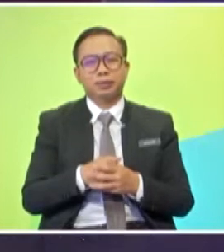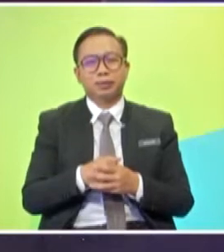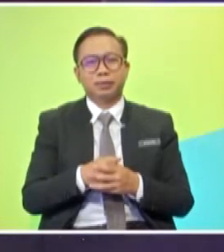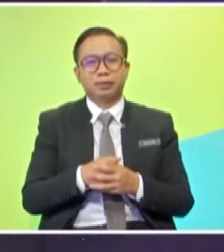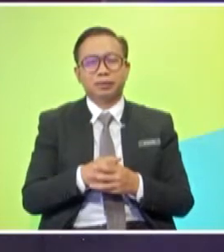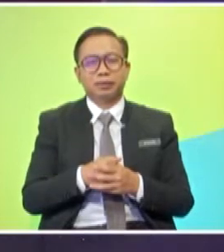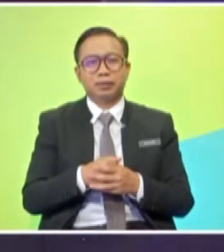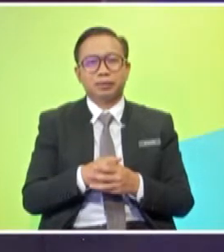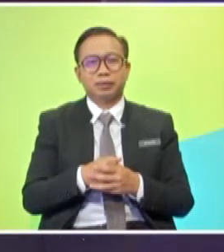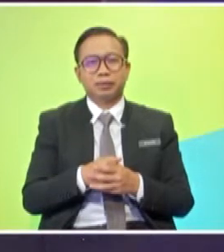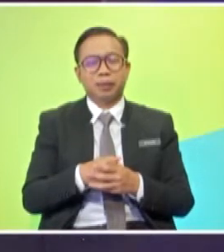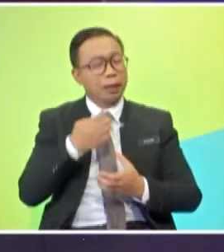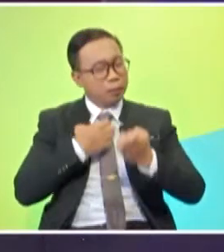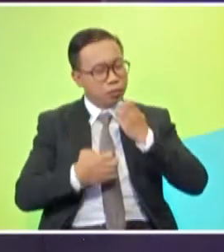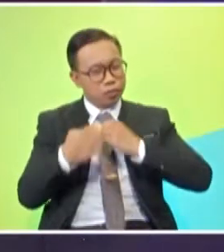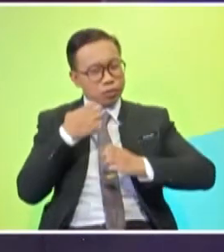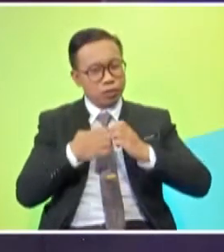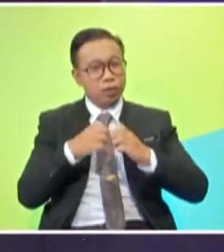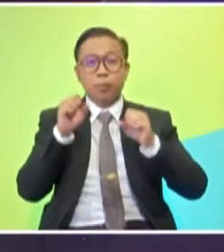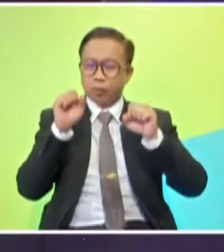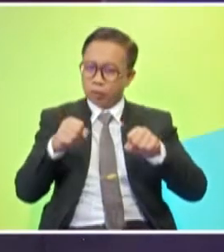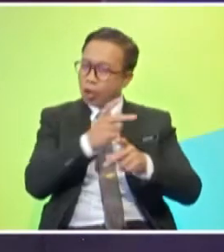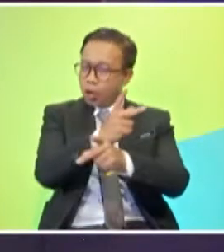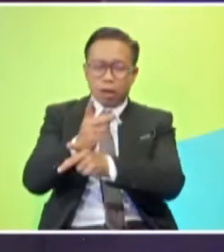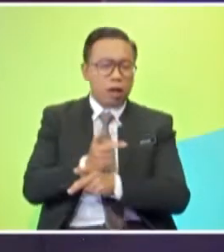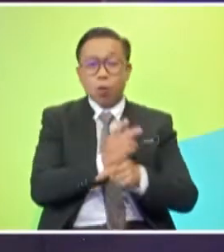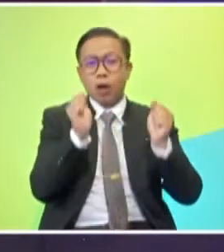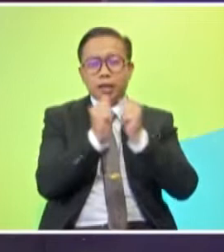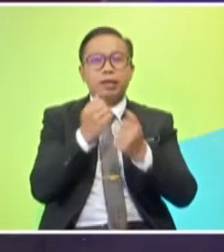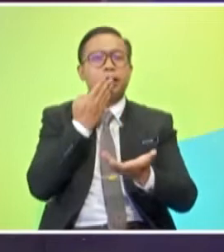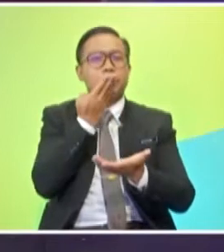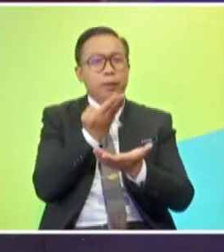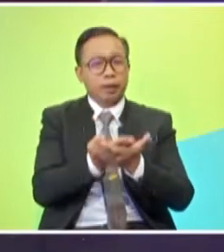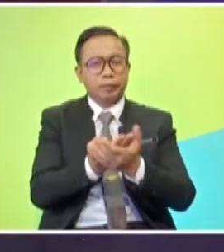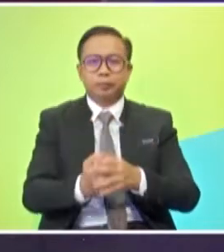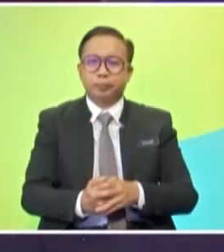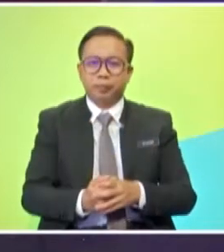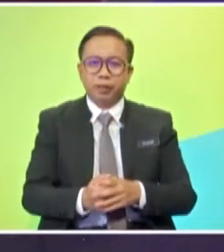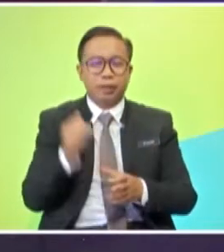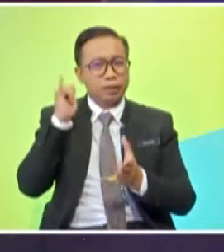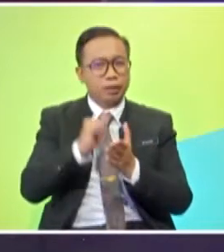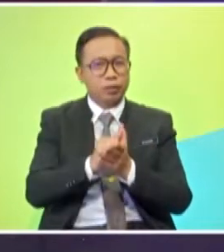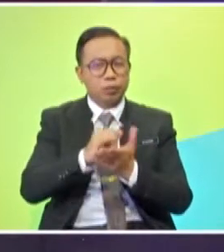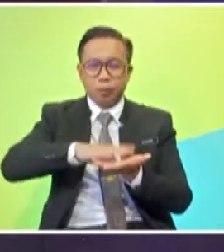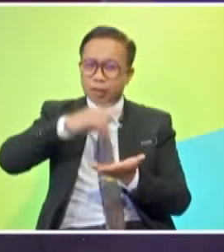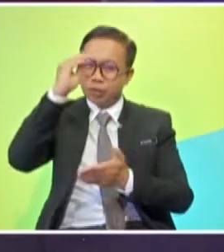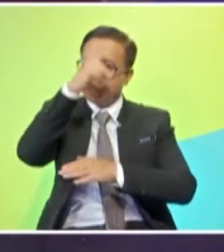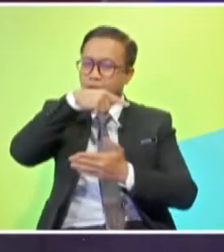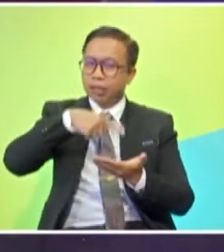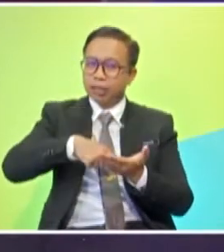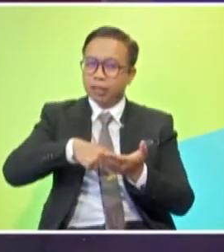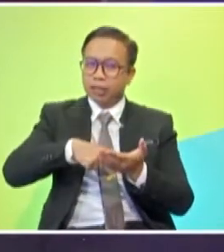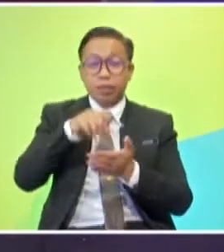itu bagus coba emosi didapat kawal emosi dengan bye bye Oke itulah kita belajar ini kita